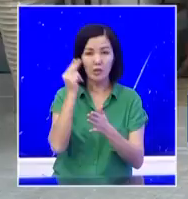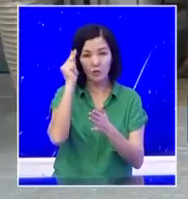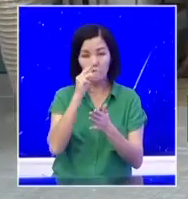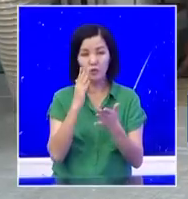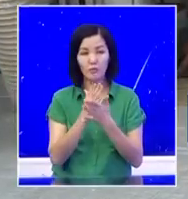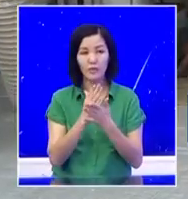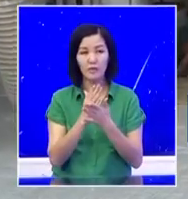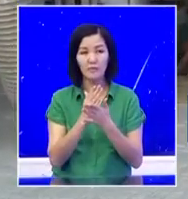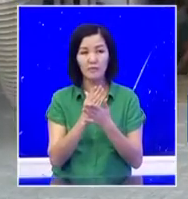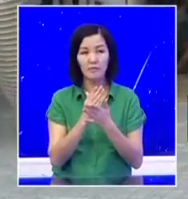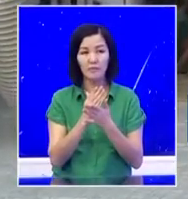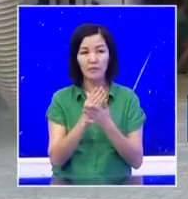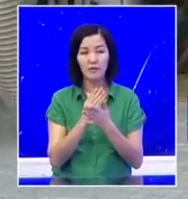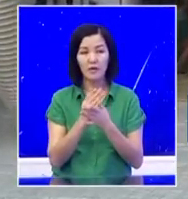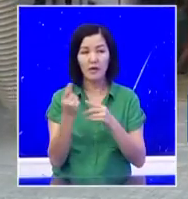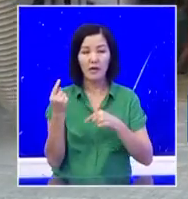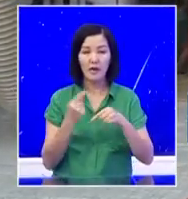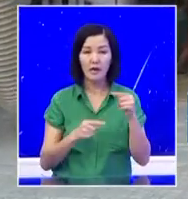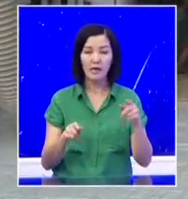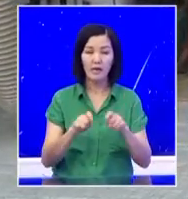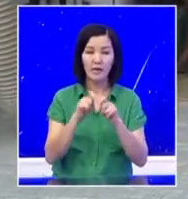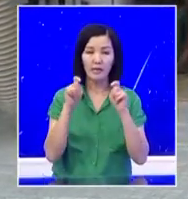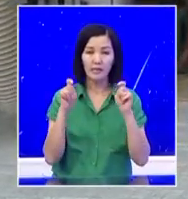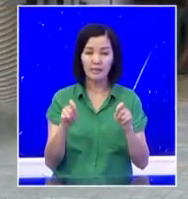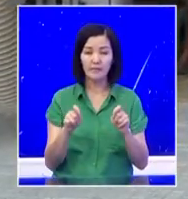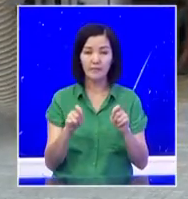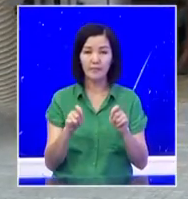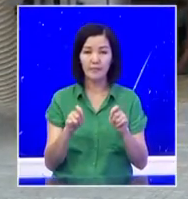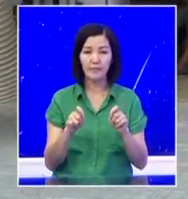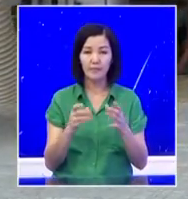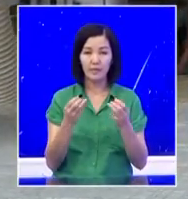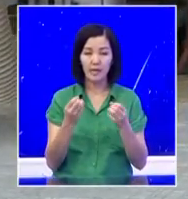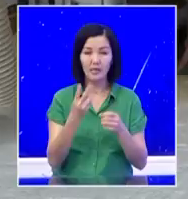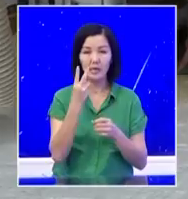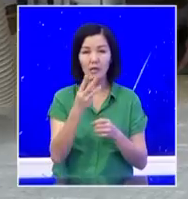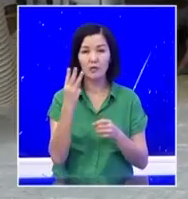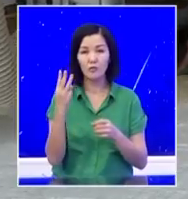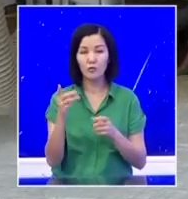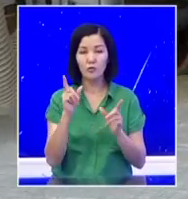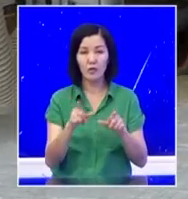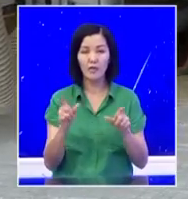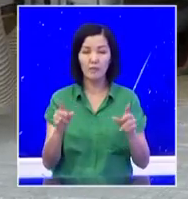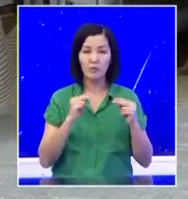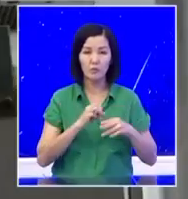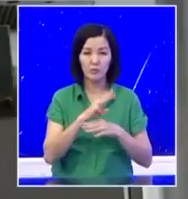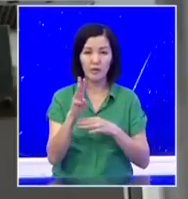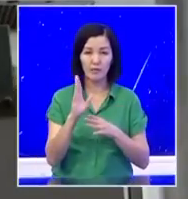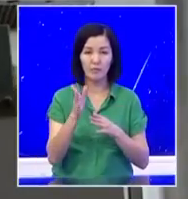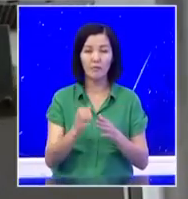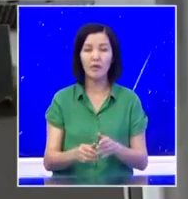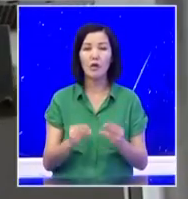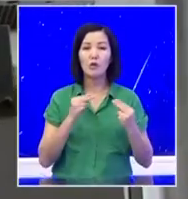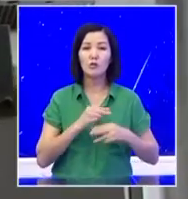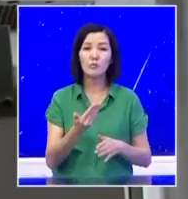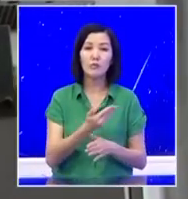Арнаулы іске қосылып жұмыс жүргеннен кейін тағы да бір 2-3 адаммен жұмыспен қамтимыз алла қаласа. Жұмыс